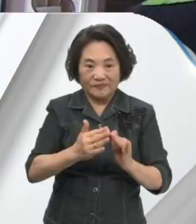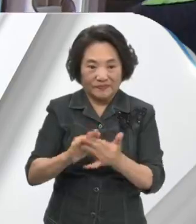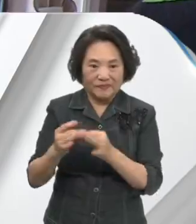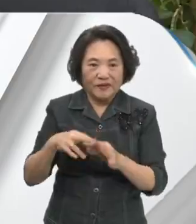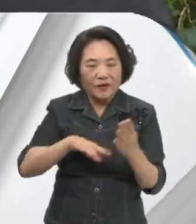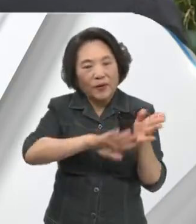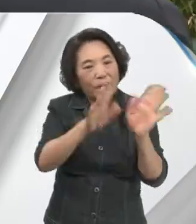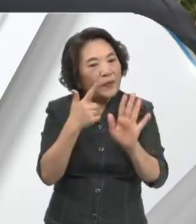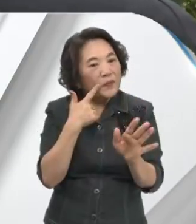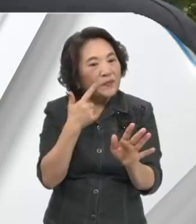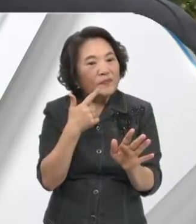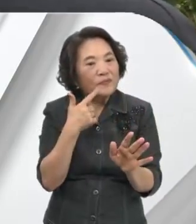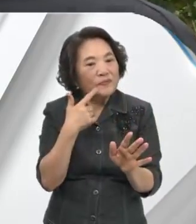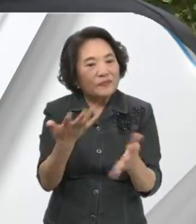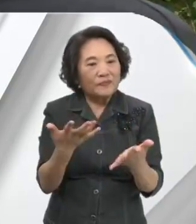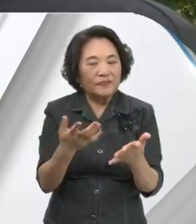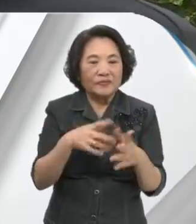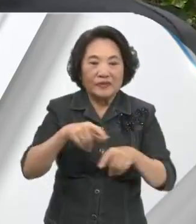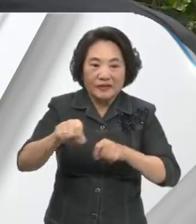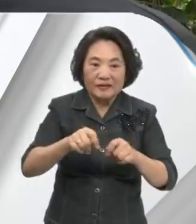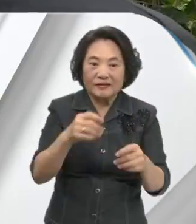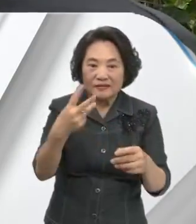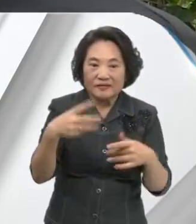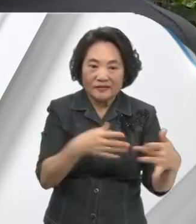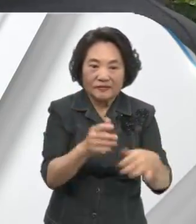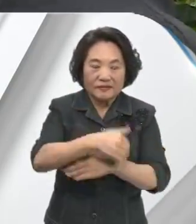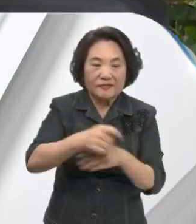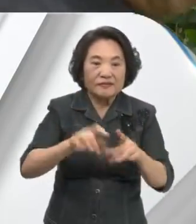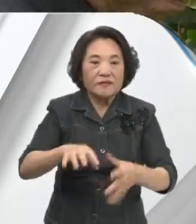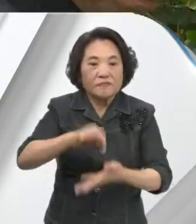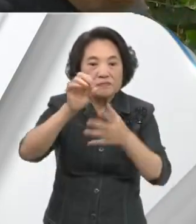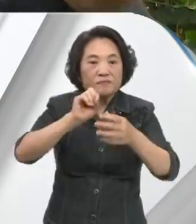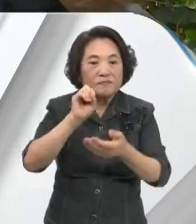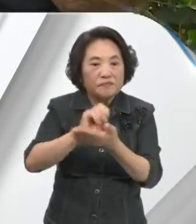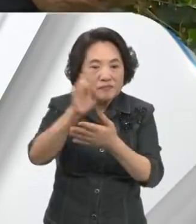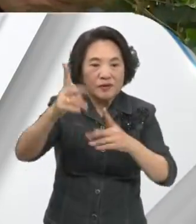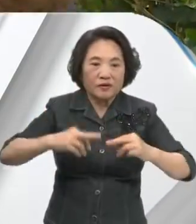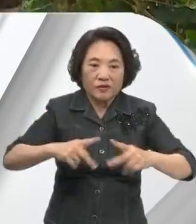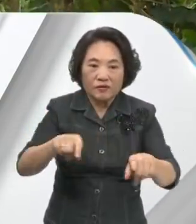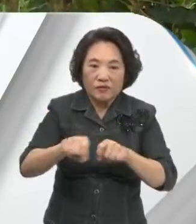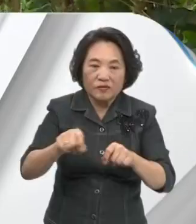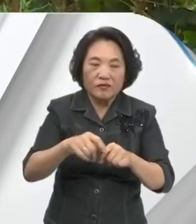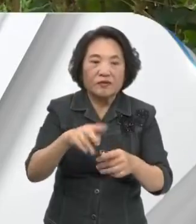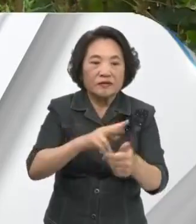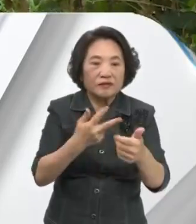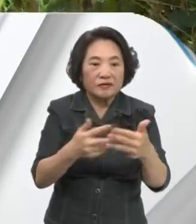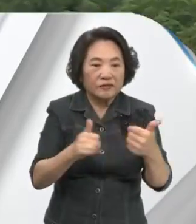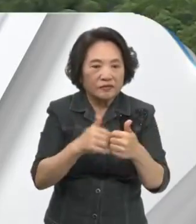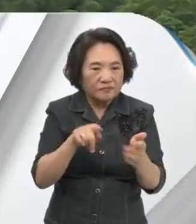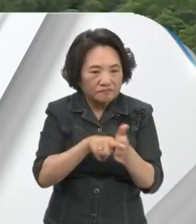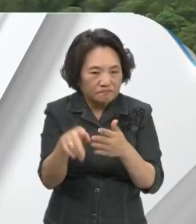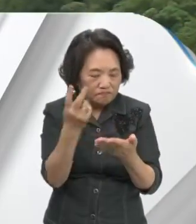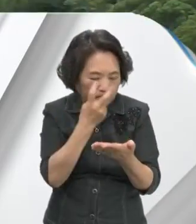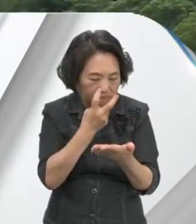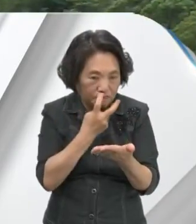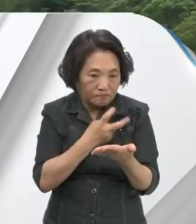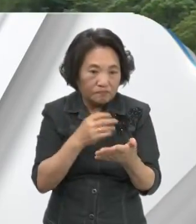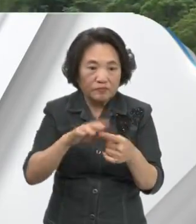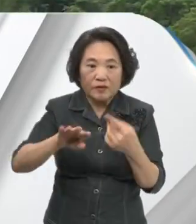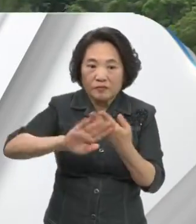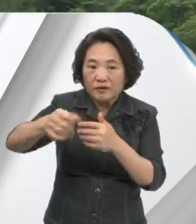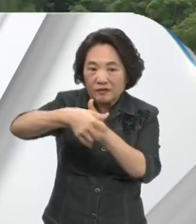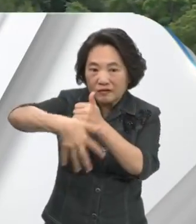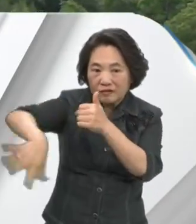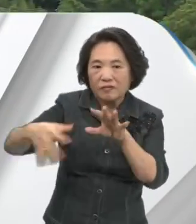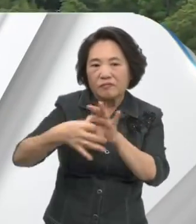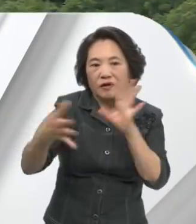风景呐。 计划委先由三万乡公所提报改善计划书，合肥非经过专案审查，系同其他单位